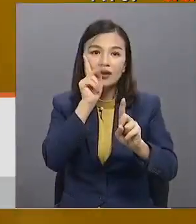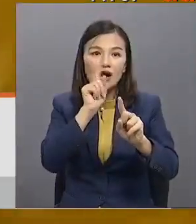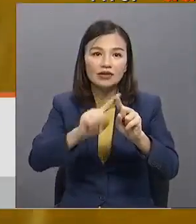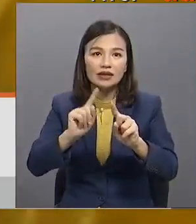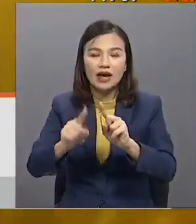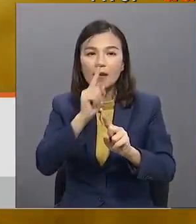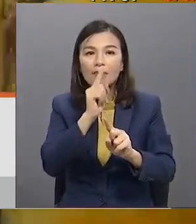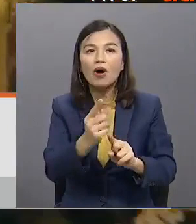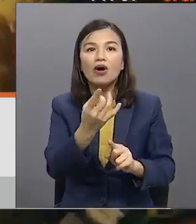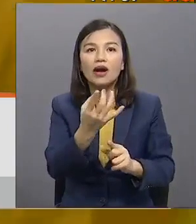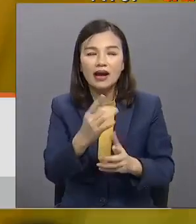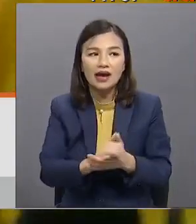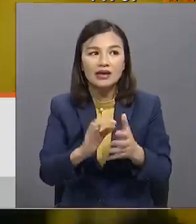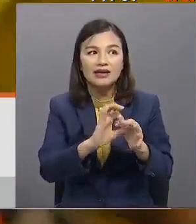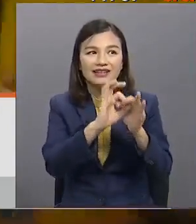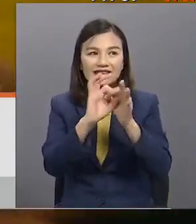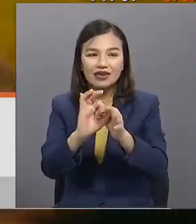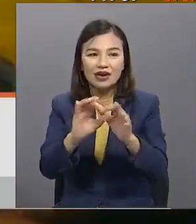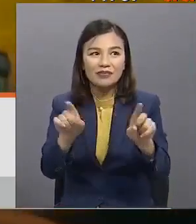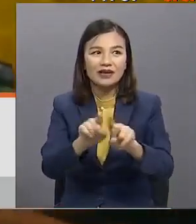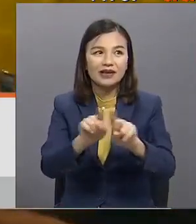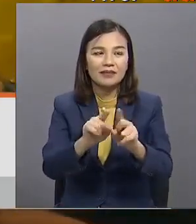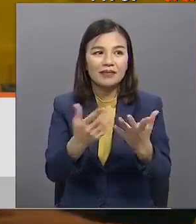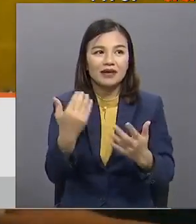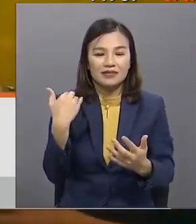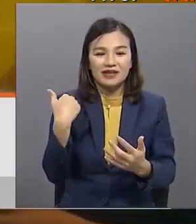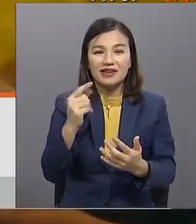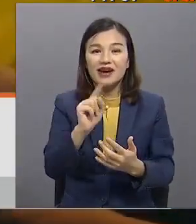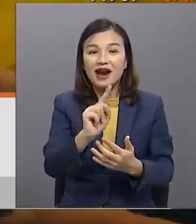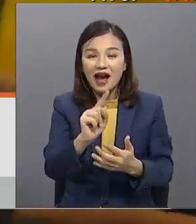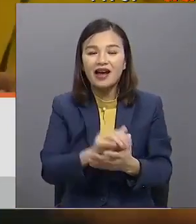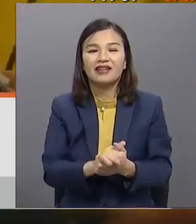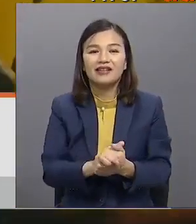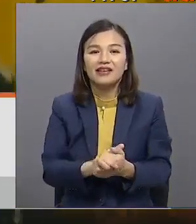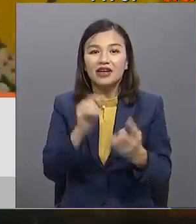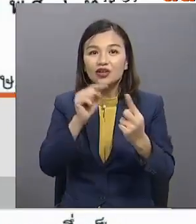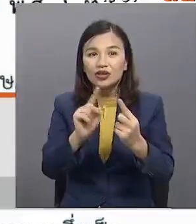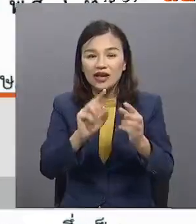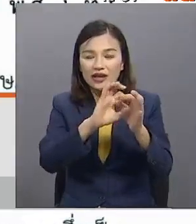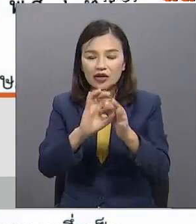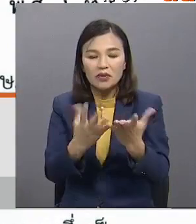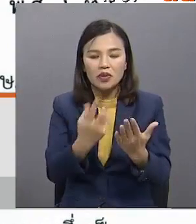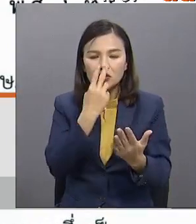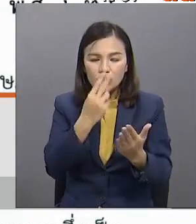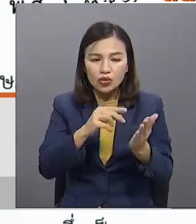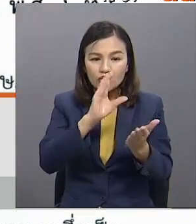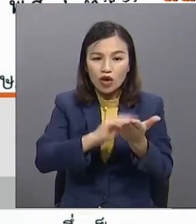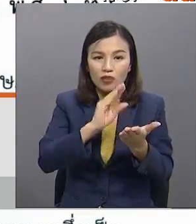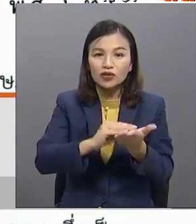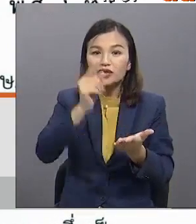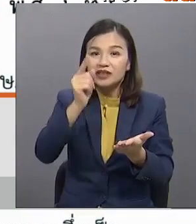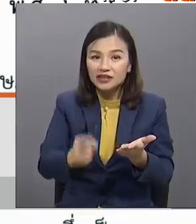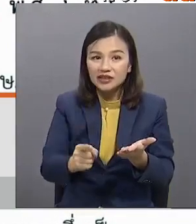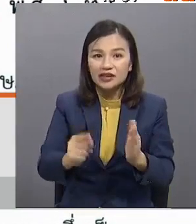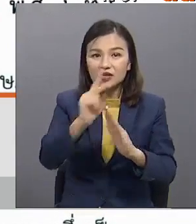าเป็นการส่งเรื่องไปที่ศาลรัฐธรรมนูญตามที่กฎหมายกำหนดจึงยังไม่มีการไต่สวนข้อเท็จจริงซึ่งศาลรัฐธรรมนูญ